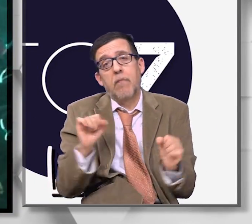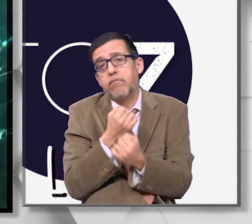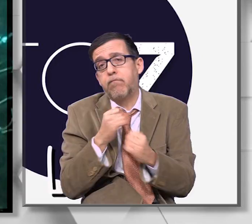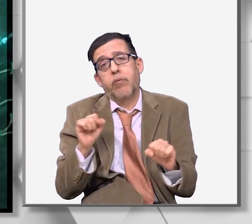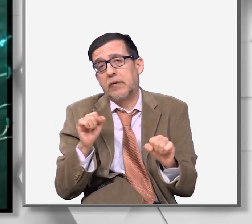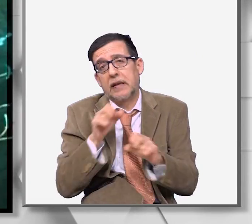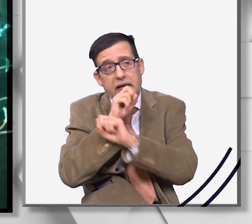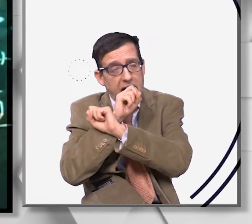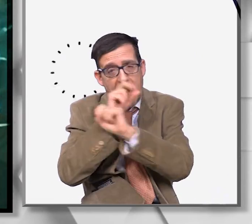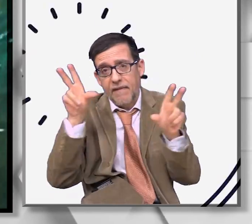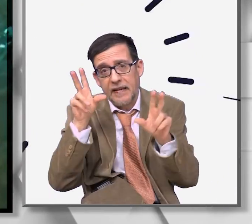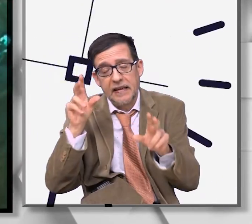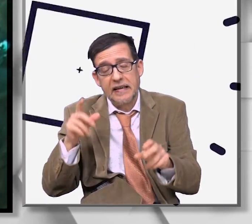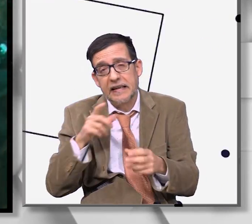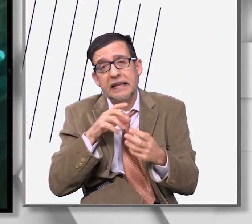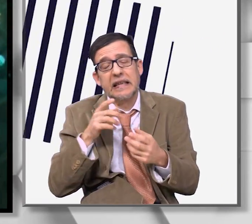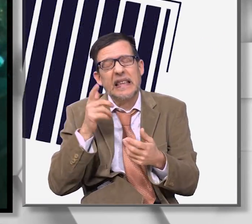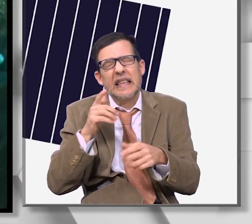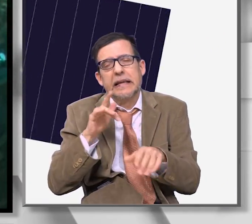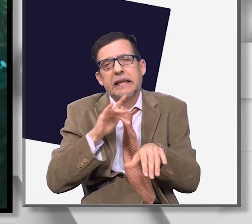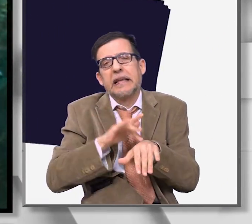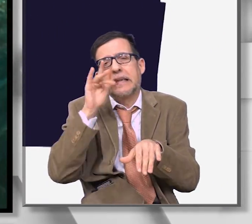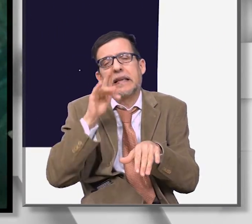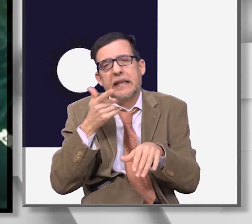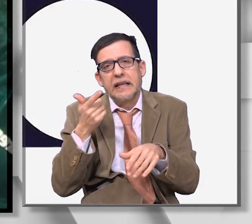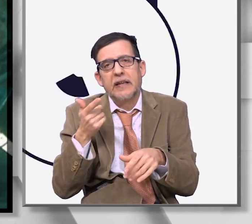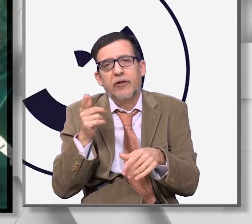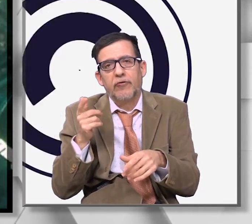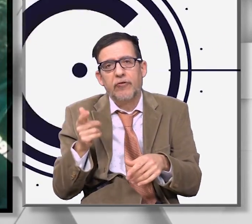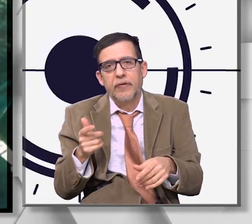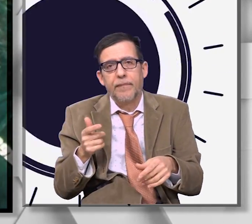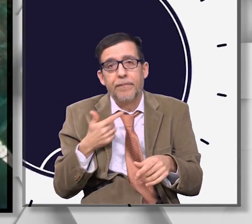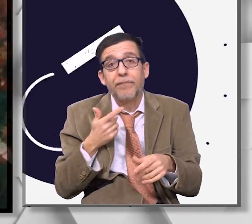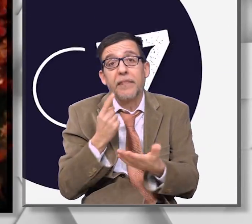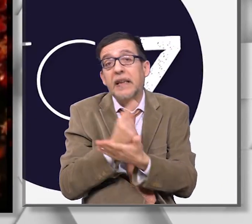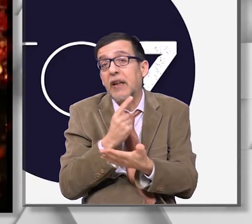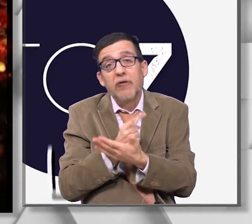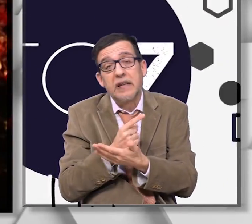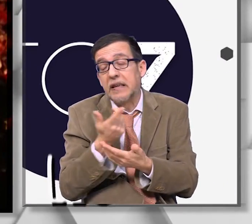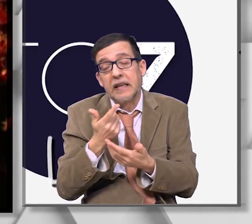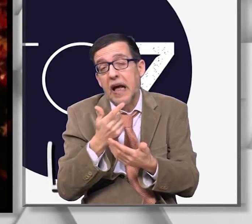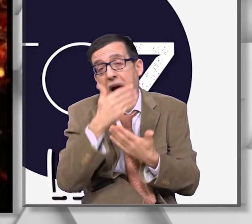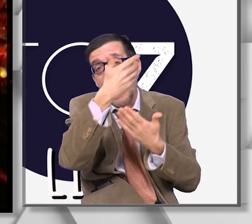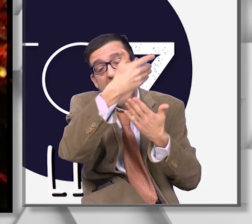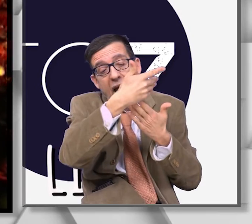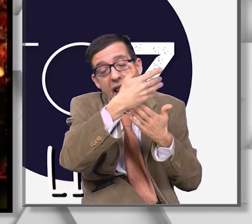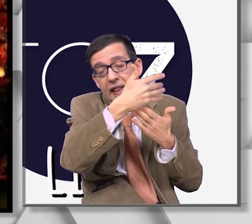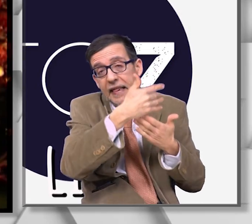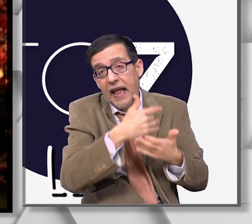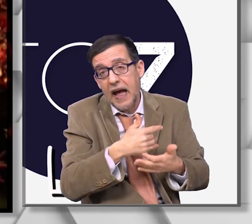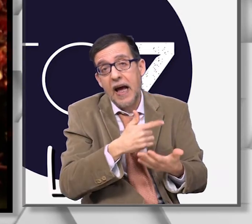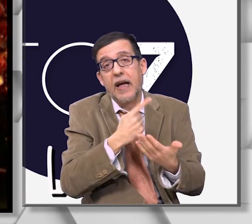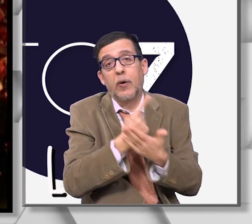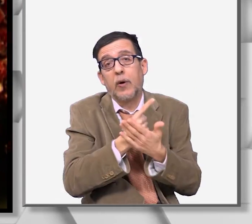segnalare tale criticità emerse ai loro danni la necessità di prevedere un calendario delle specifiche disposizioni